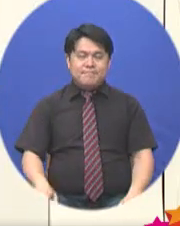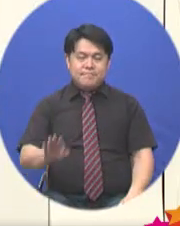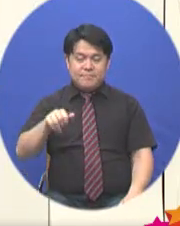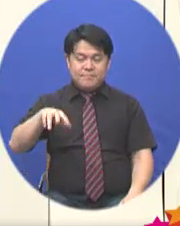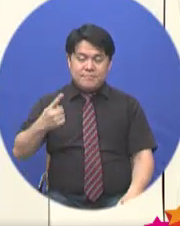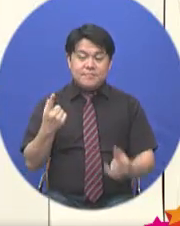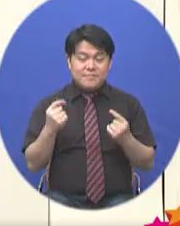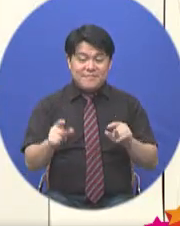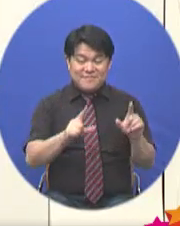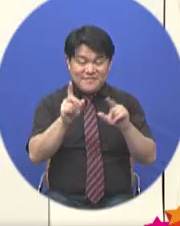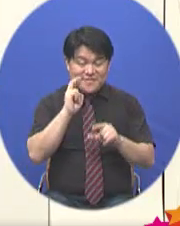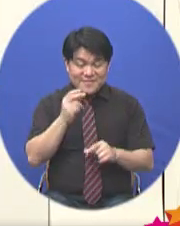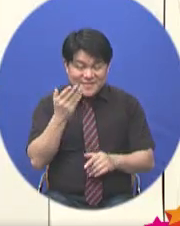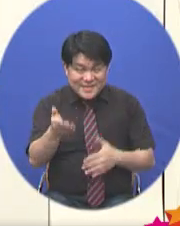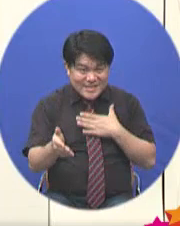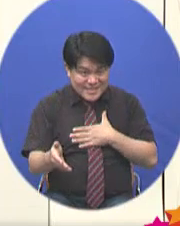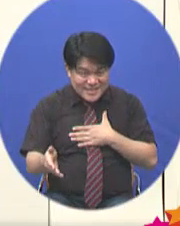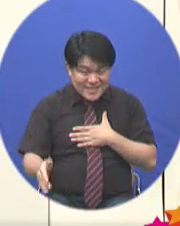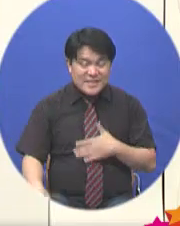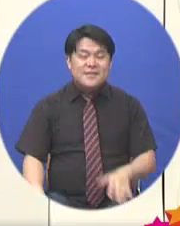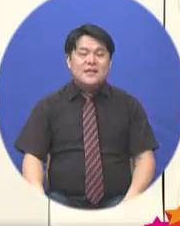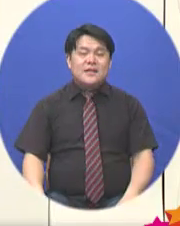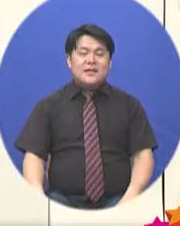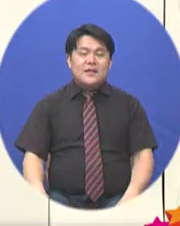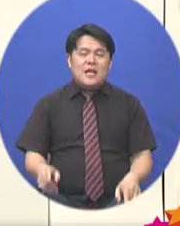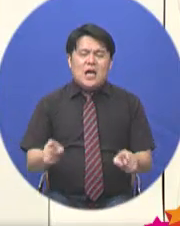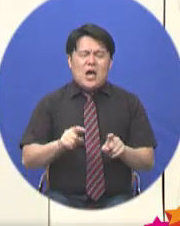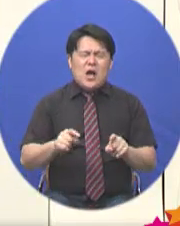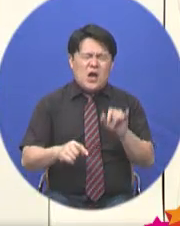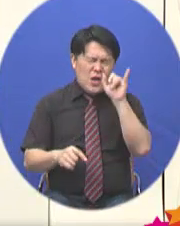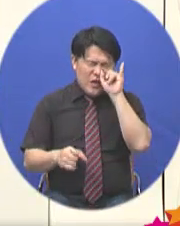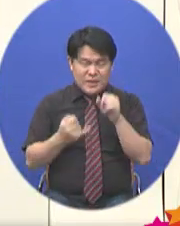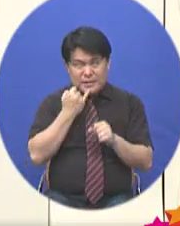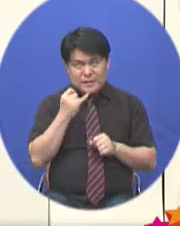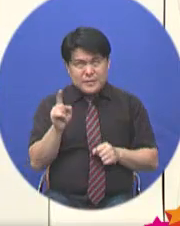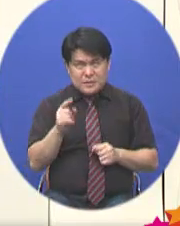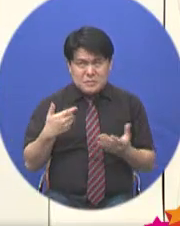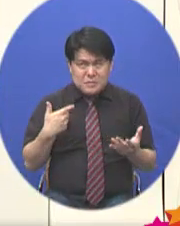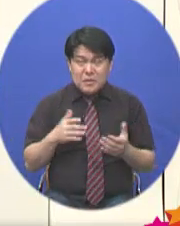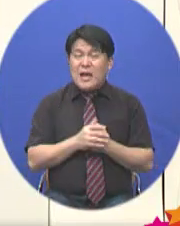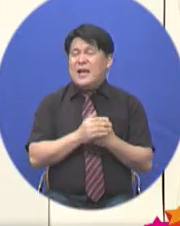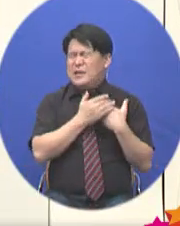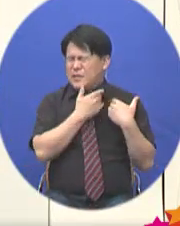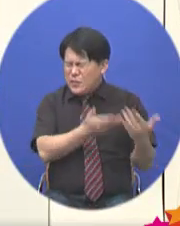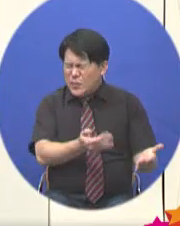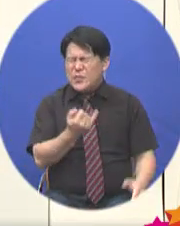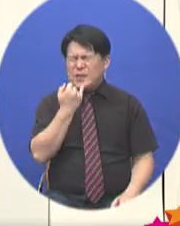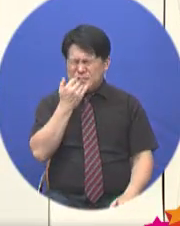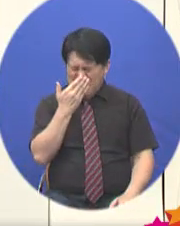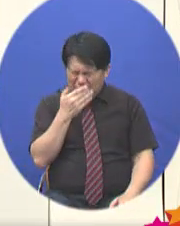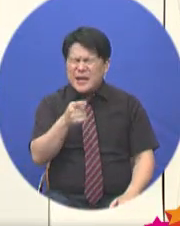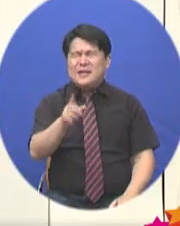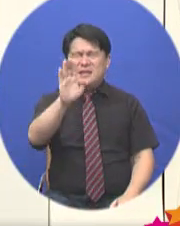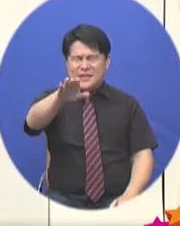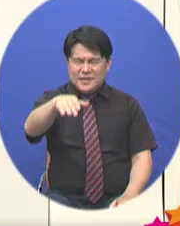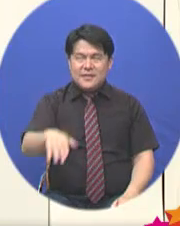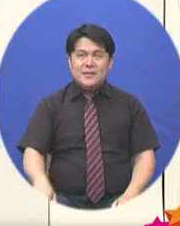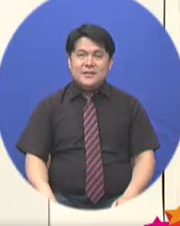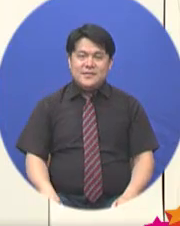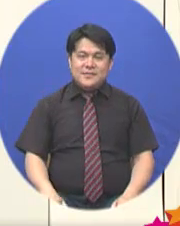부처 같은 인생 음악 드리겠습니다. 예, 좀 뜨는데 네. 괜찮을란가 모르겠습니다. 아유, 괜찮아요. 그냥